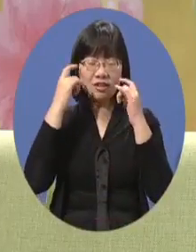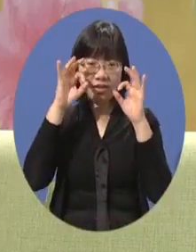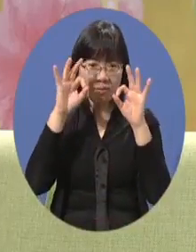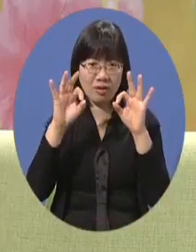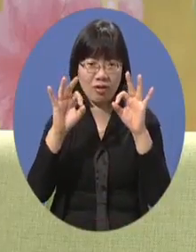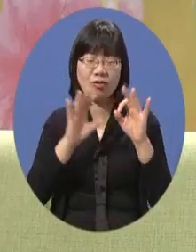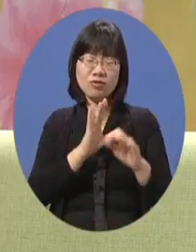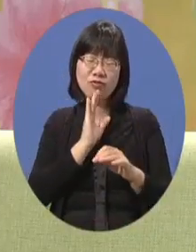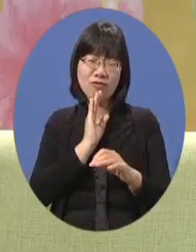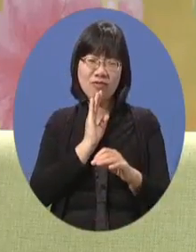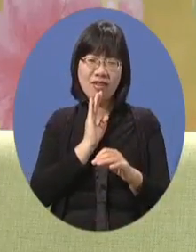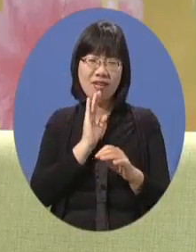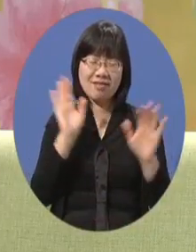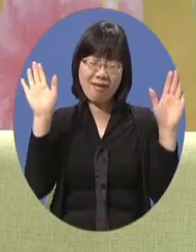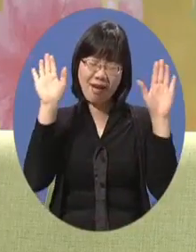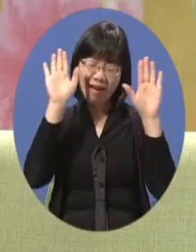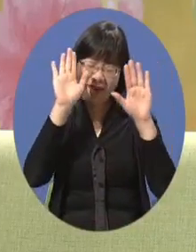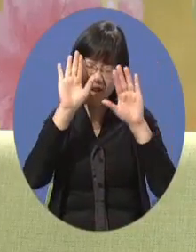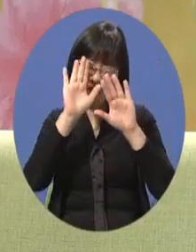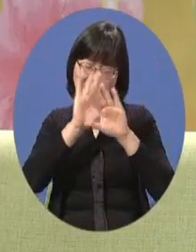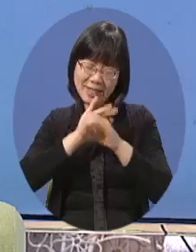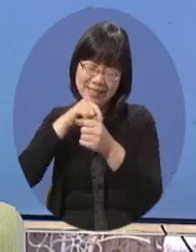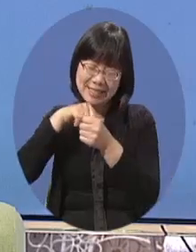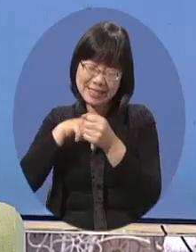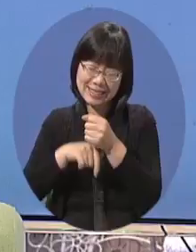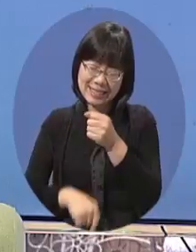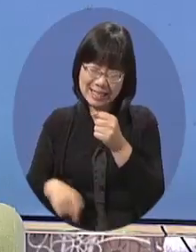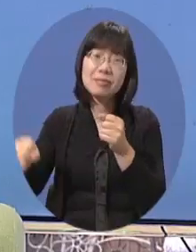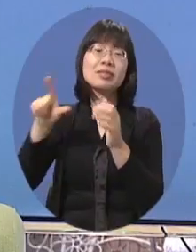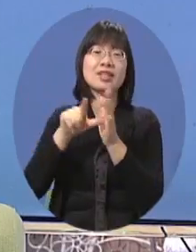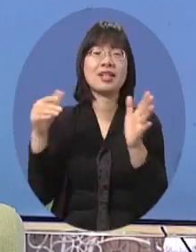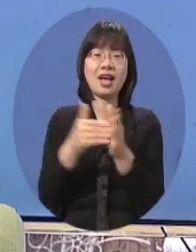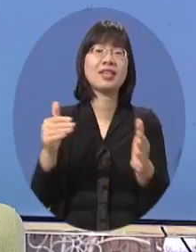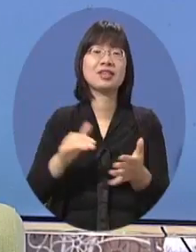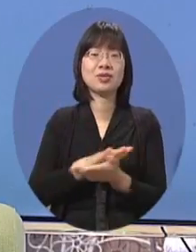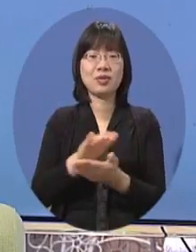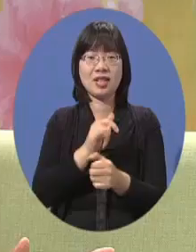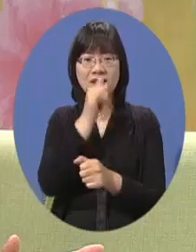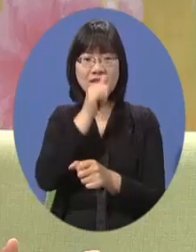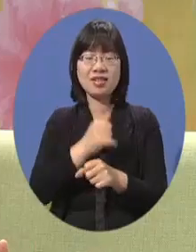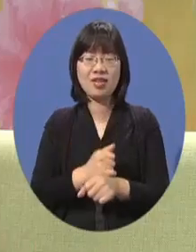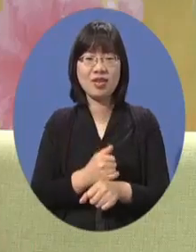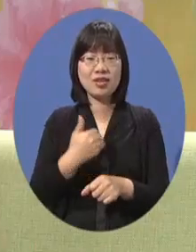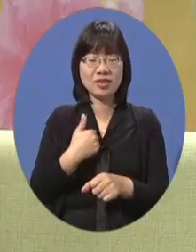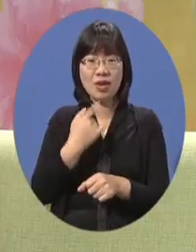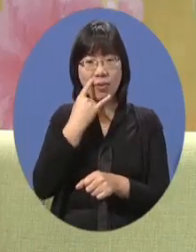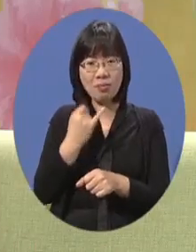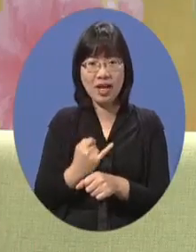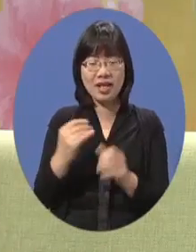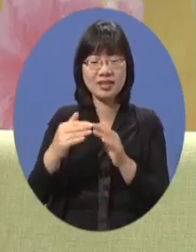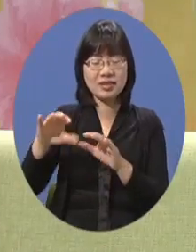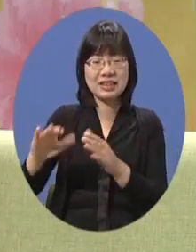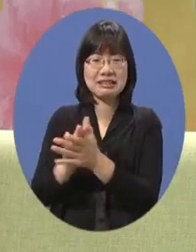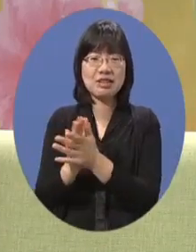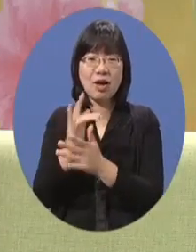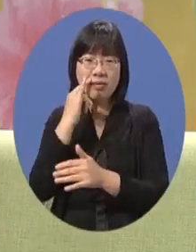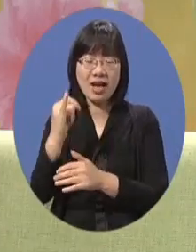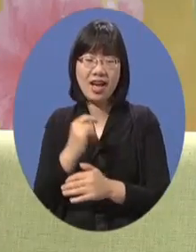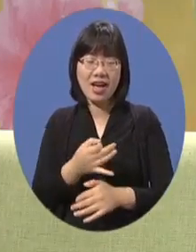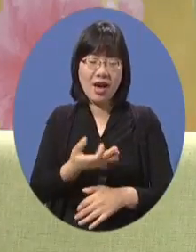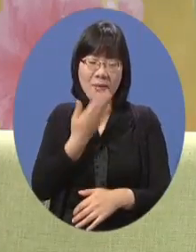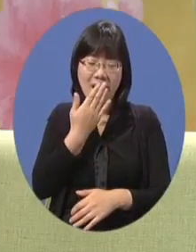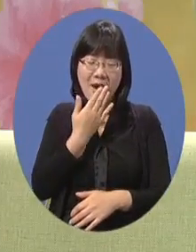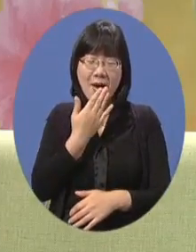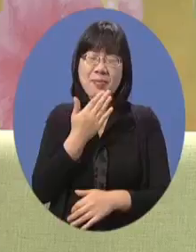생각해보면요. 정말 깜깜해질 때까지 놀았어요. 그렇죠. 저희 엄마도 그렇고 저희 옆집의 엄마도 그렇고 다 밥 먹어라! 밥